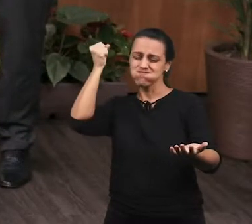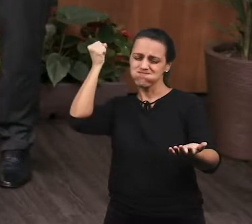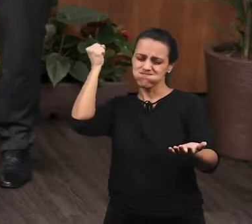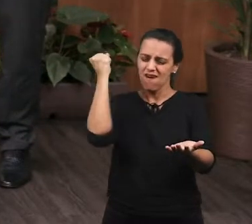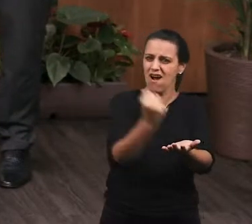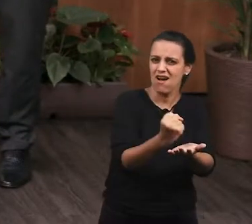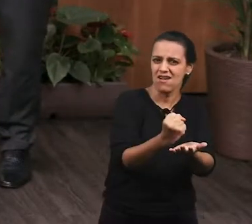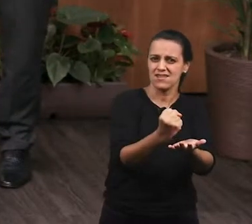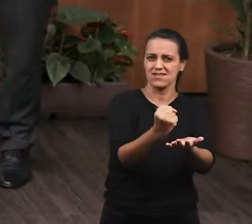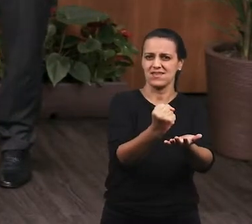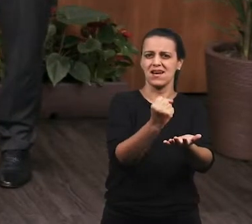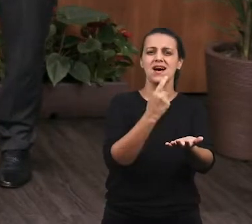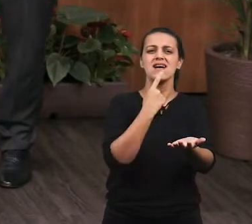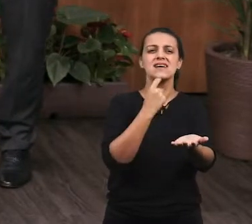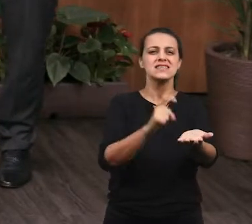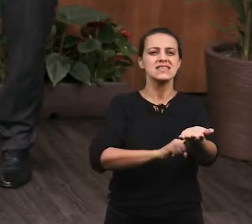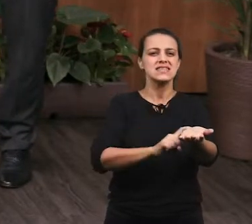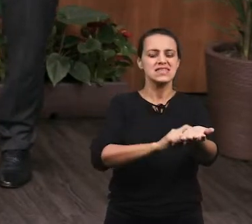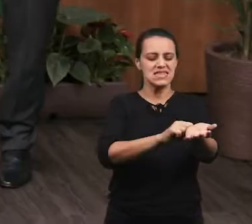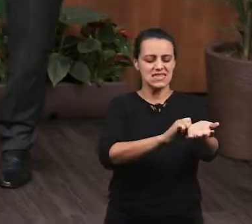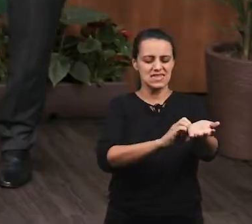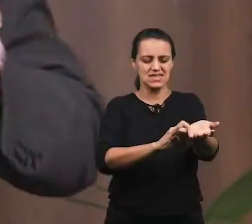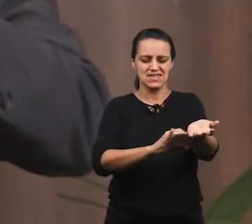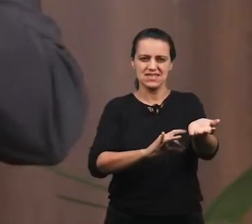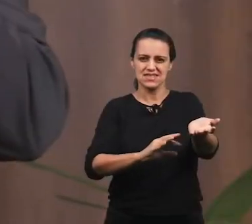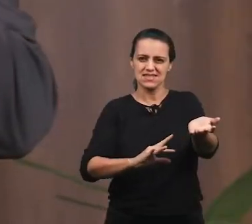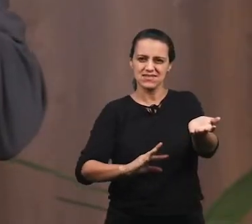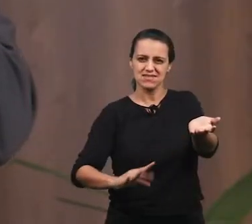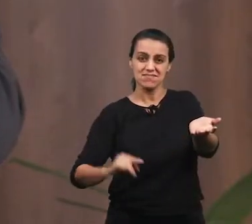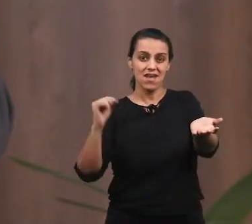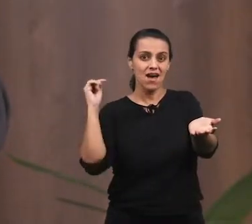свою кровь для прощения грехов.